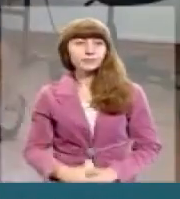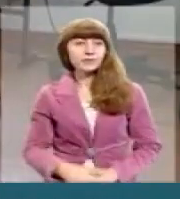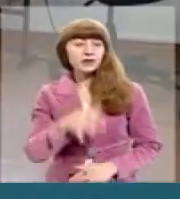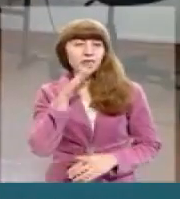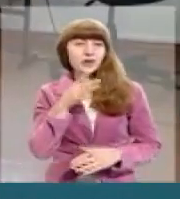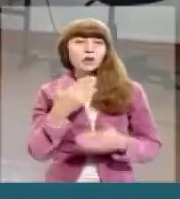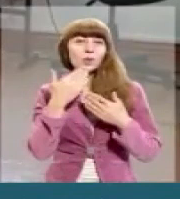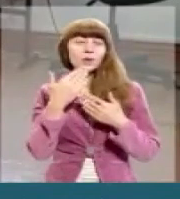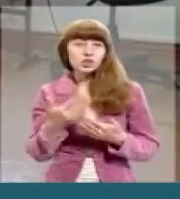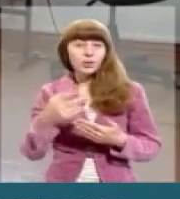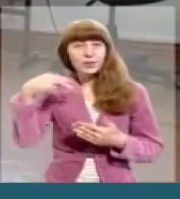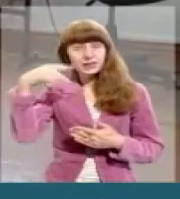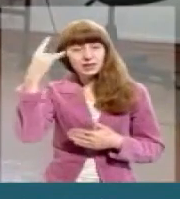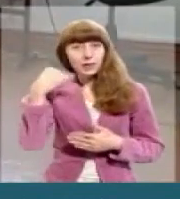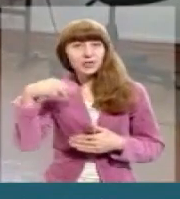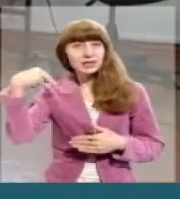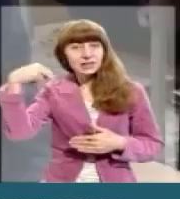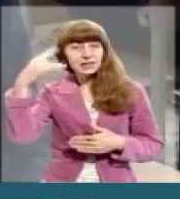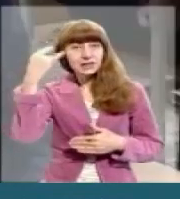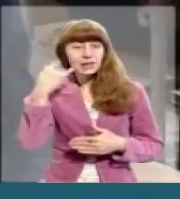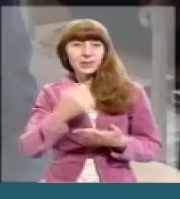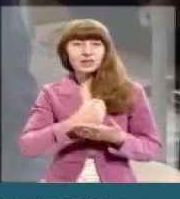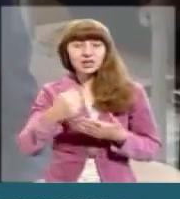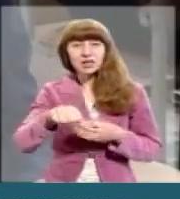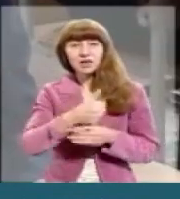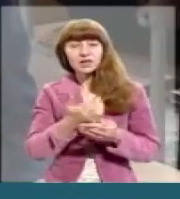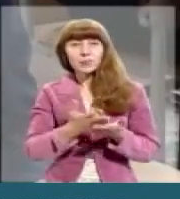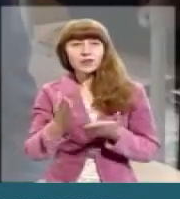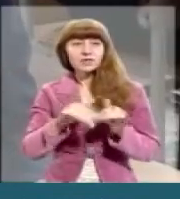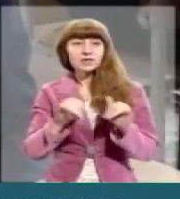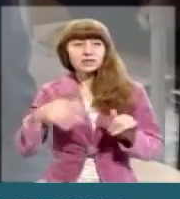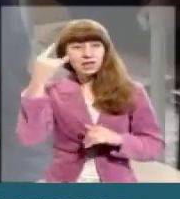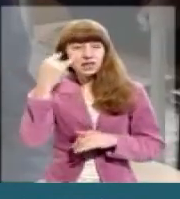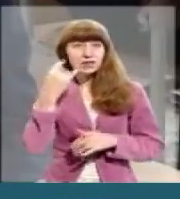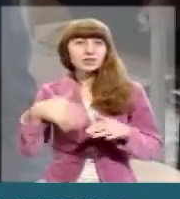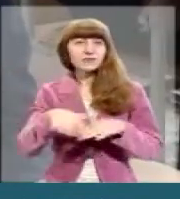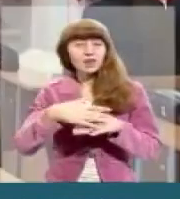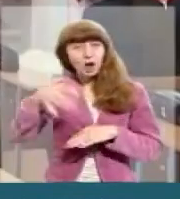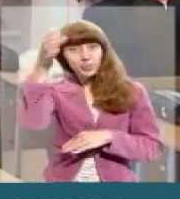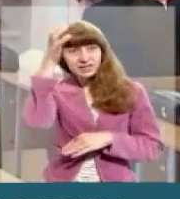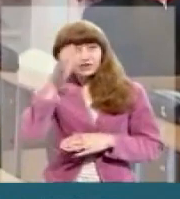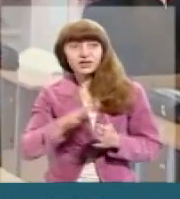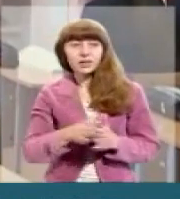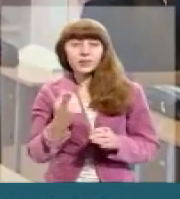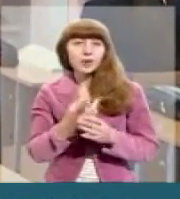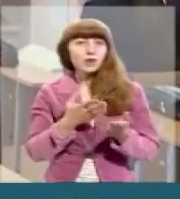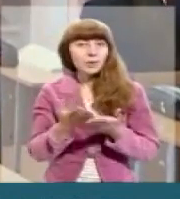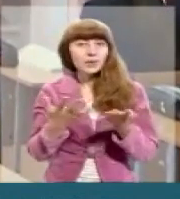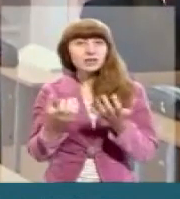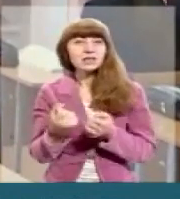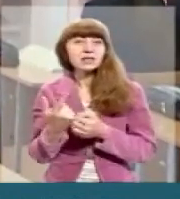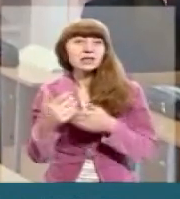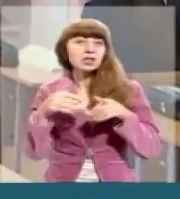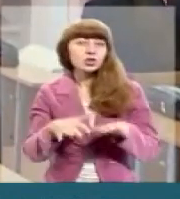В ходе очередного послания глава государства обозначил ключевые векторы в развитии страны, среди которых сфера образования. В этом направлении принят ряд